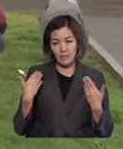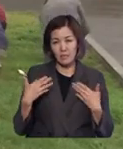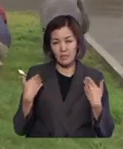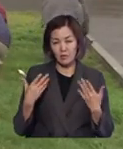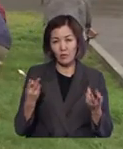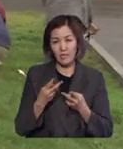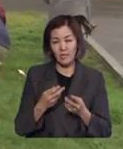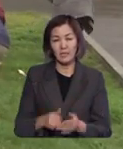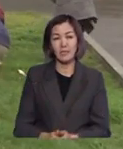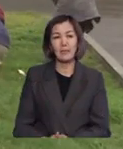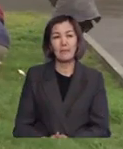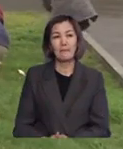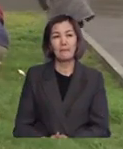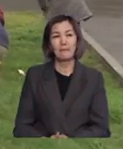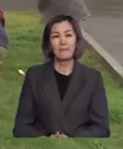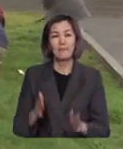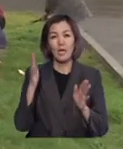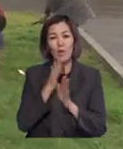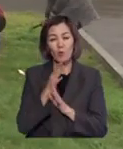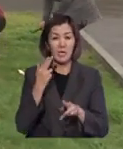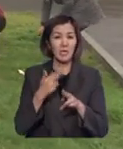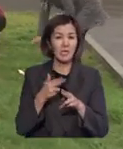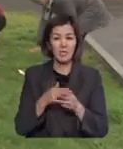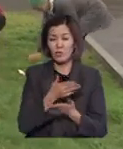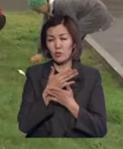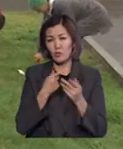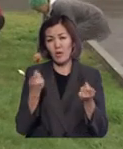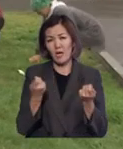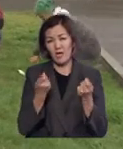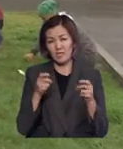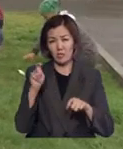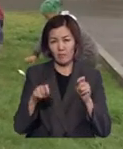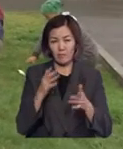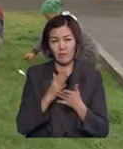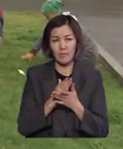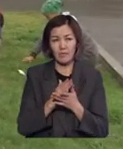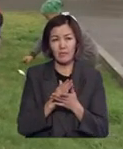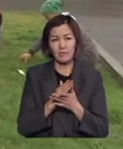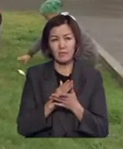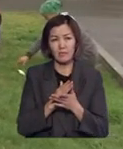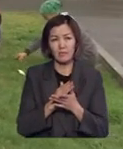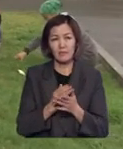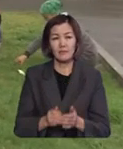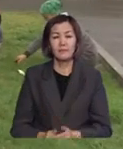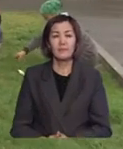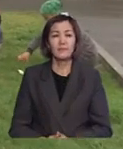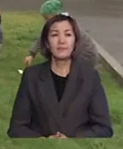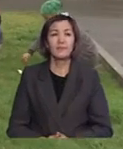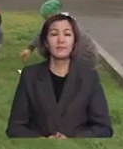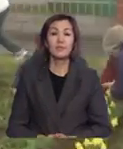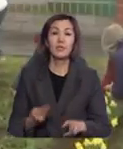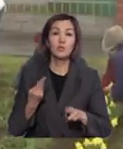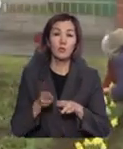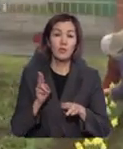әдейі мына ауа райы жаңбыр жауып тұр аздап, бірақ енді ол жаңбыр жаман емес, нұр деп есептейміз.